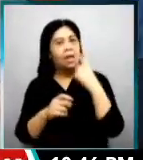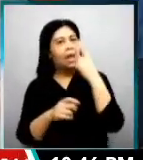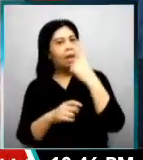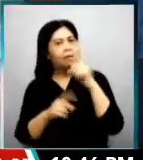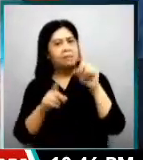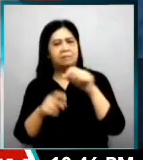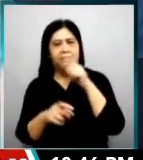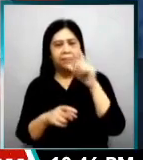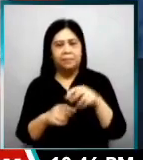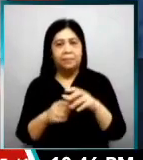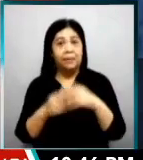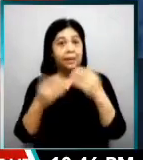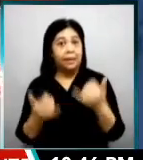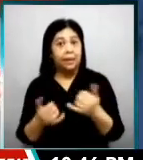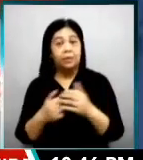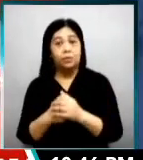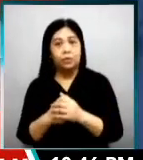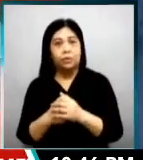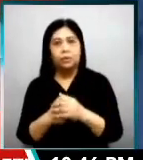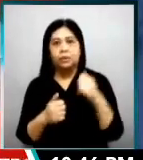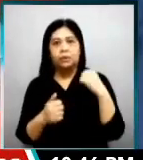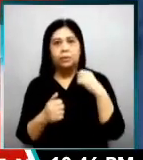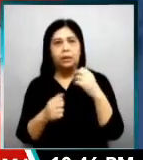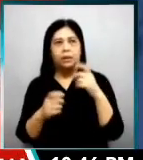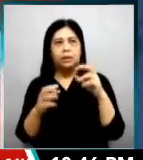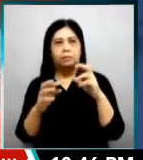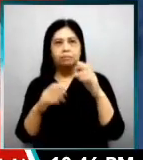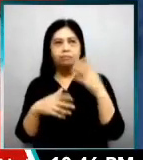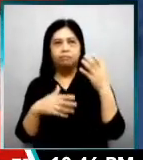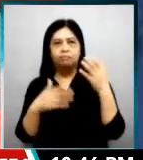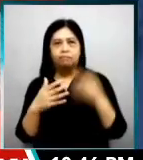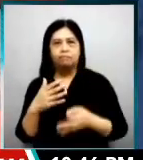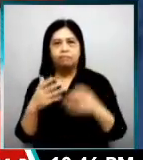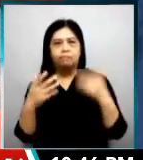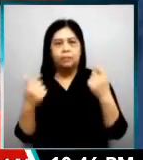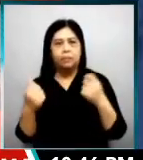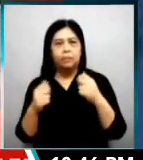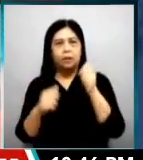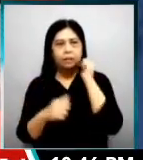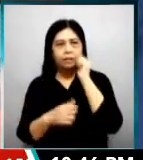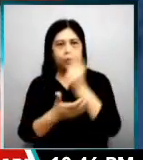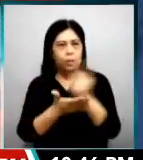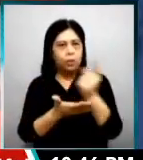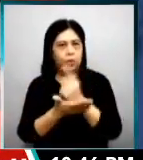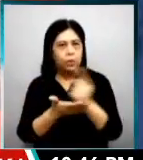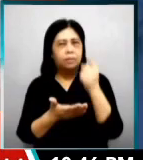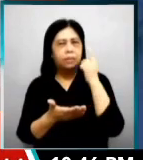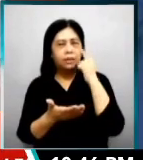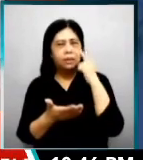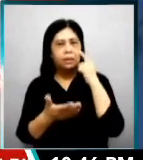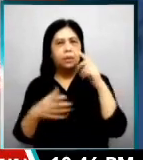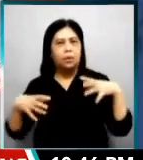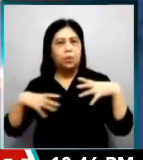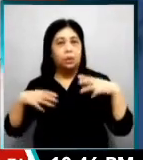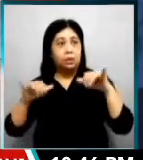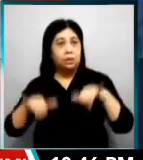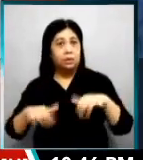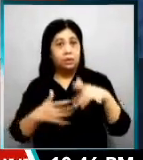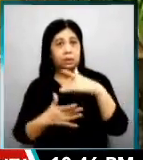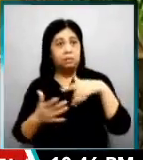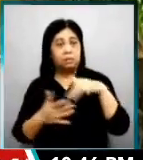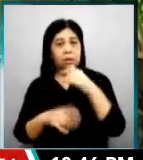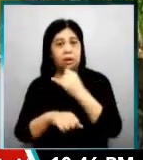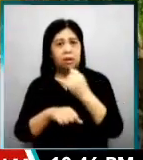now, hindi pa siya fixed if the testing will be every week. But I think workationer, pag dito lang naman sa island, nakababol na